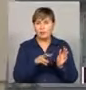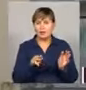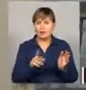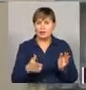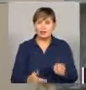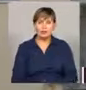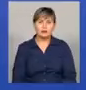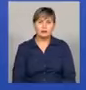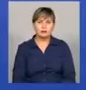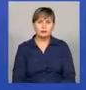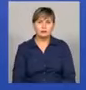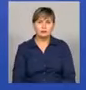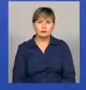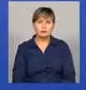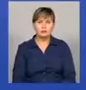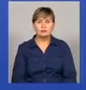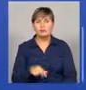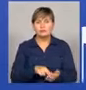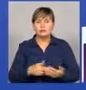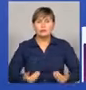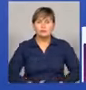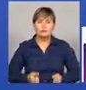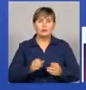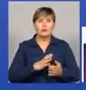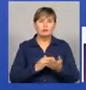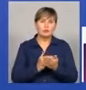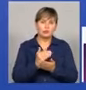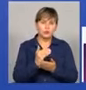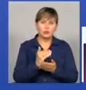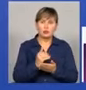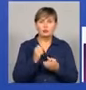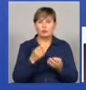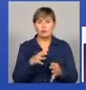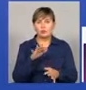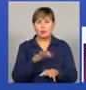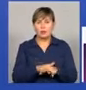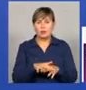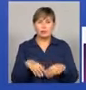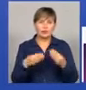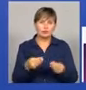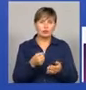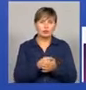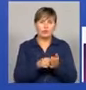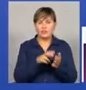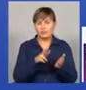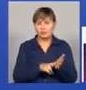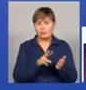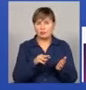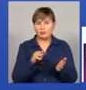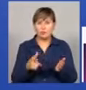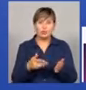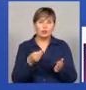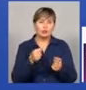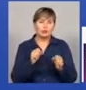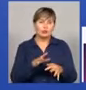тенге. Стоимость жилья может превышать этой суммы. Просто банк вам предоставит до 18 миллионов тенге. Сумма может